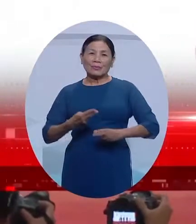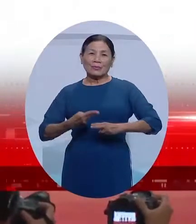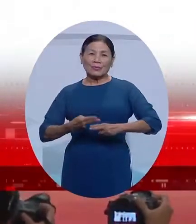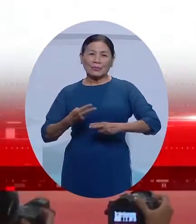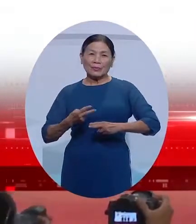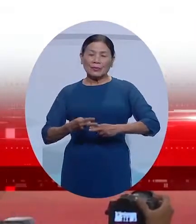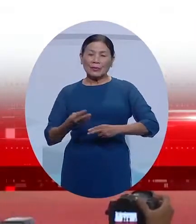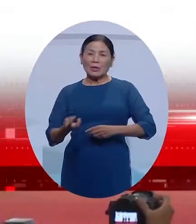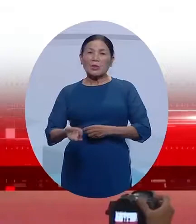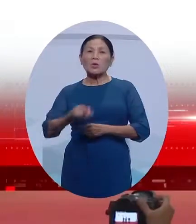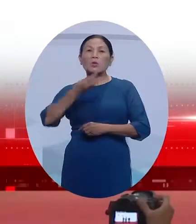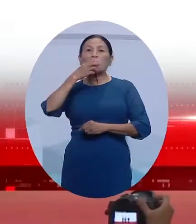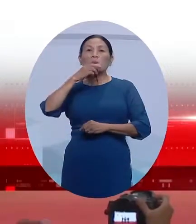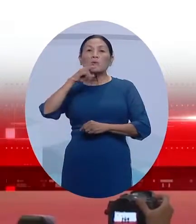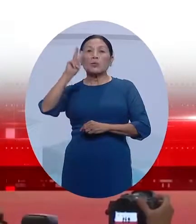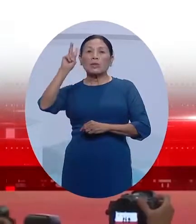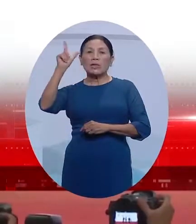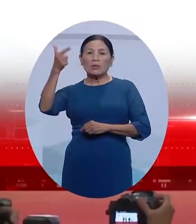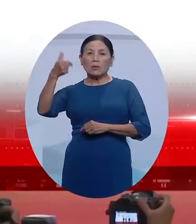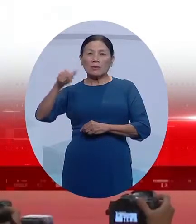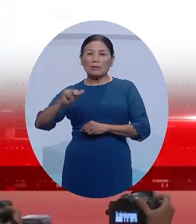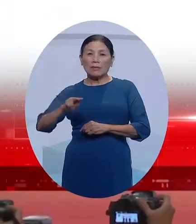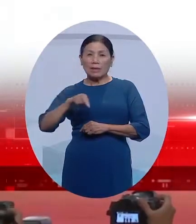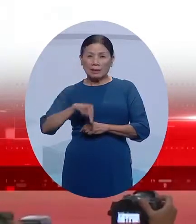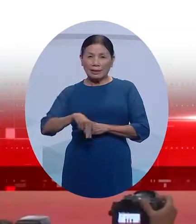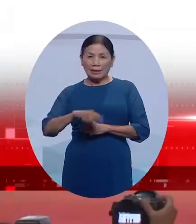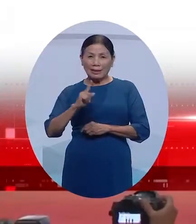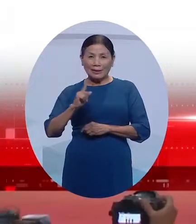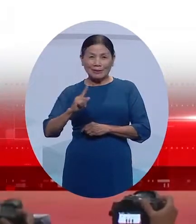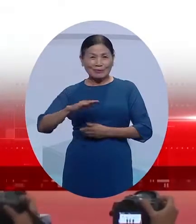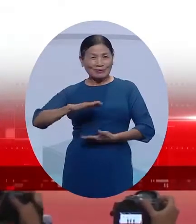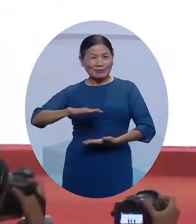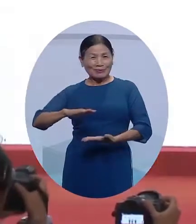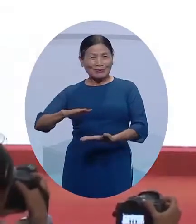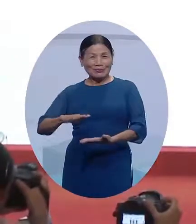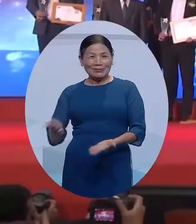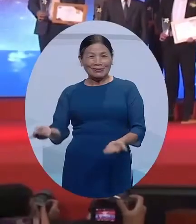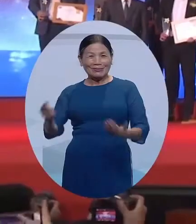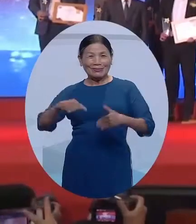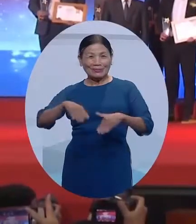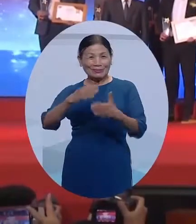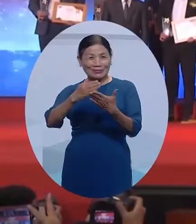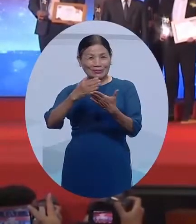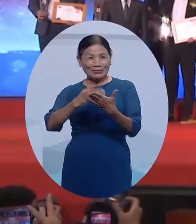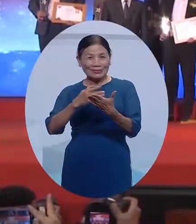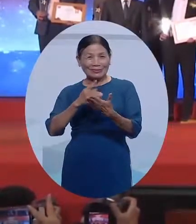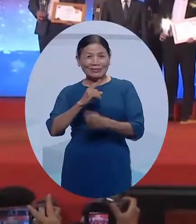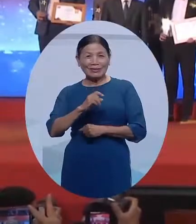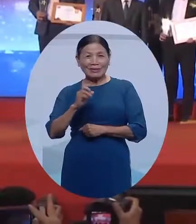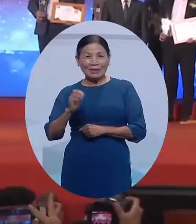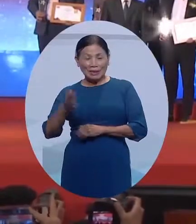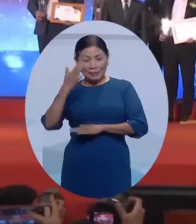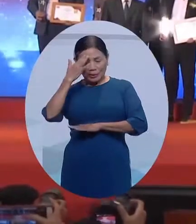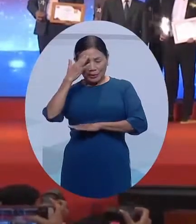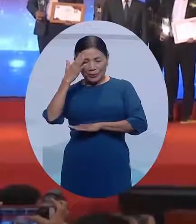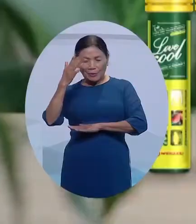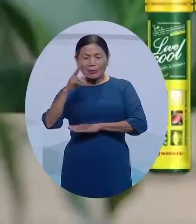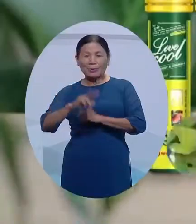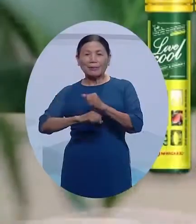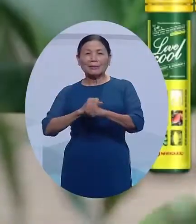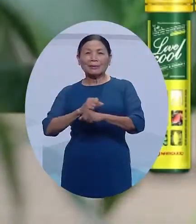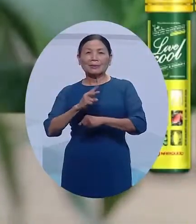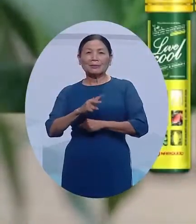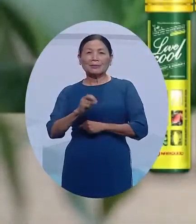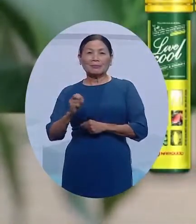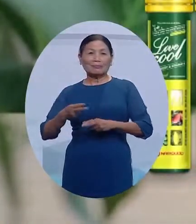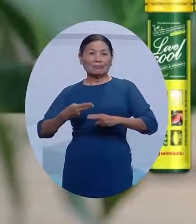Thương hiệu sủi thanh nhiệt Lipcool của công ty cổ phần Nam Dược đã vinh dự nhận giải thưởng Top 100 sản phẩm dịch vụ tin dùng năm 2020